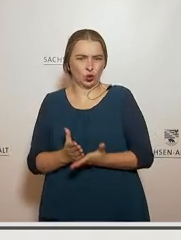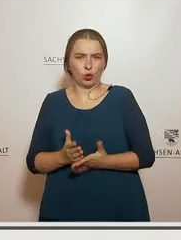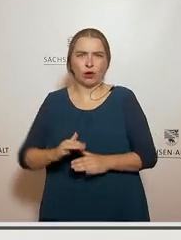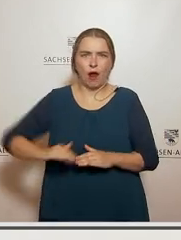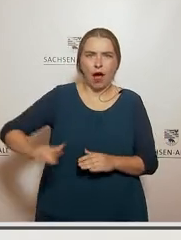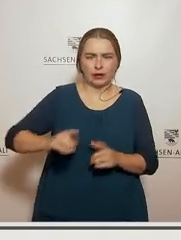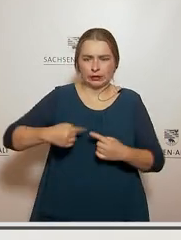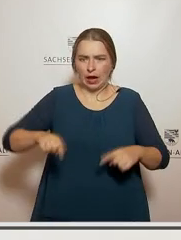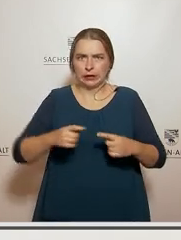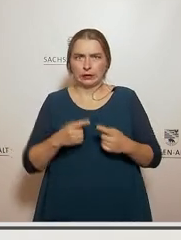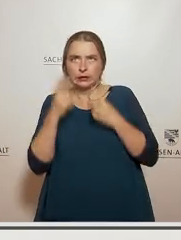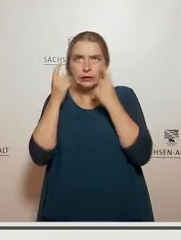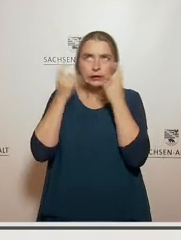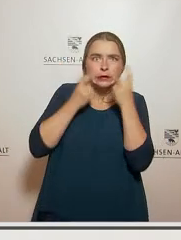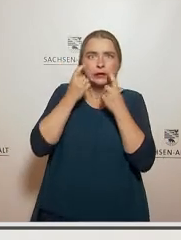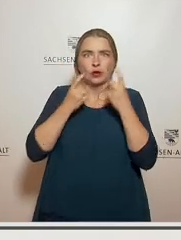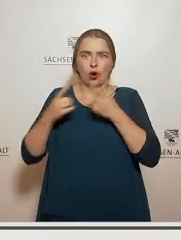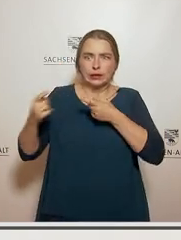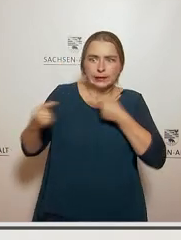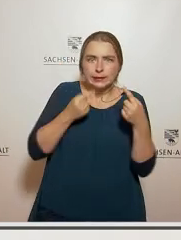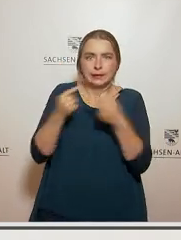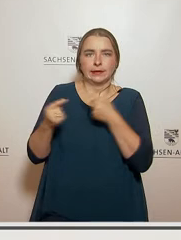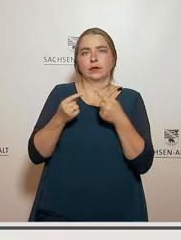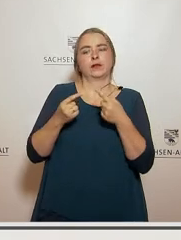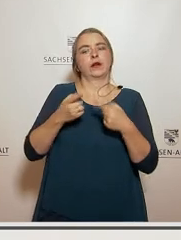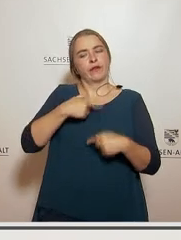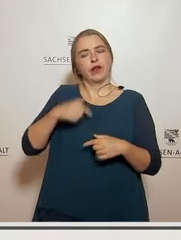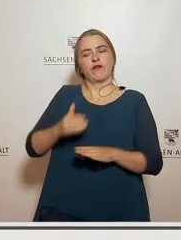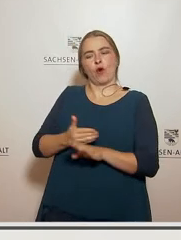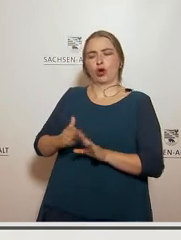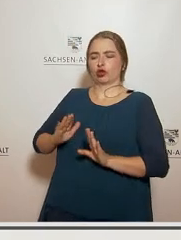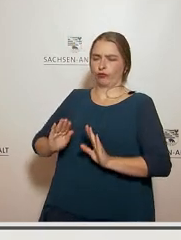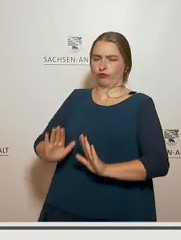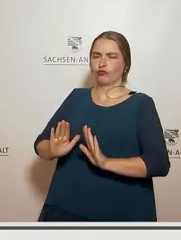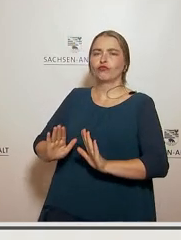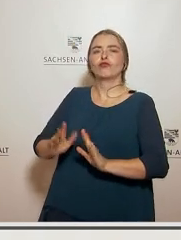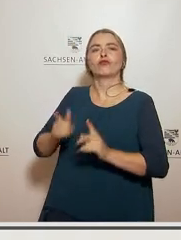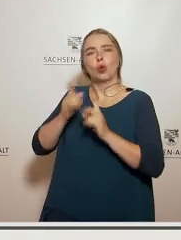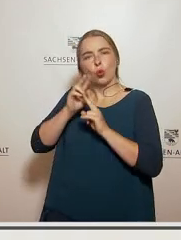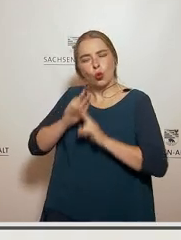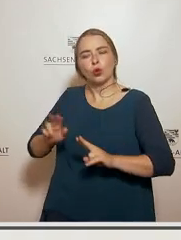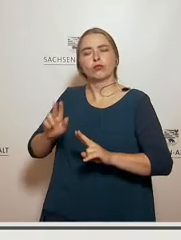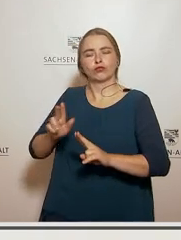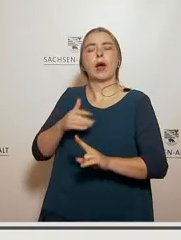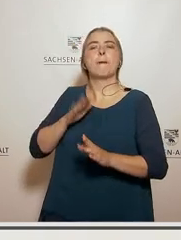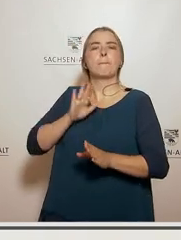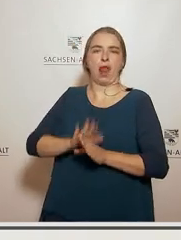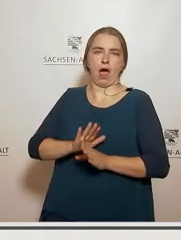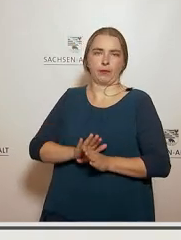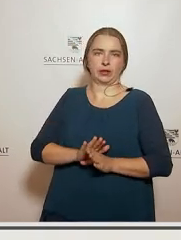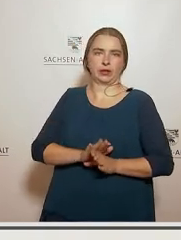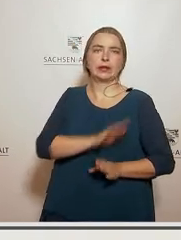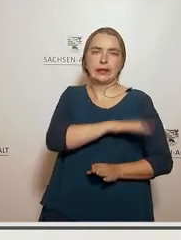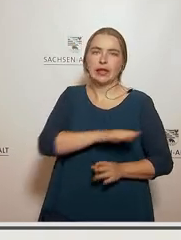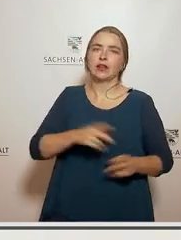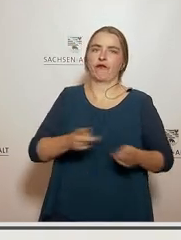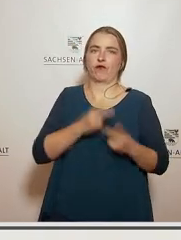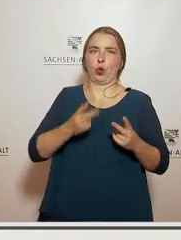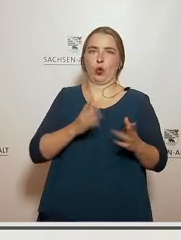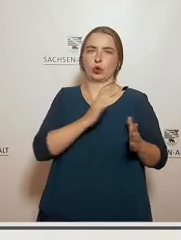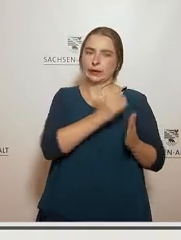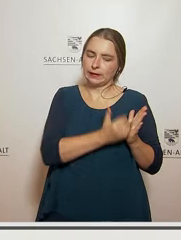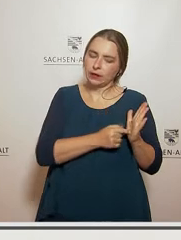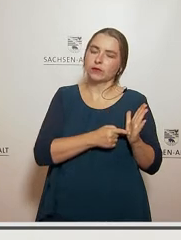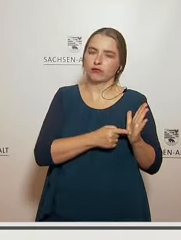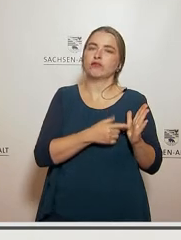dass wir da wieder sagen können, wir halten da Wort, dass das Kinderförderungsgesetz so in der Fassung, wie es jetzt besteht,